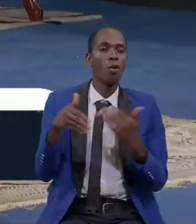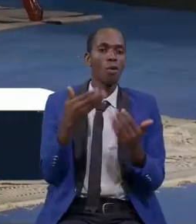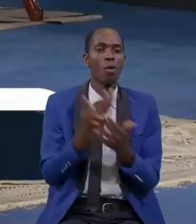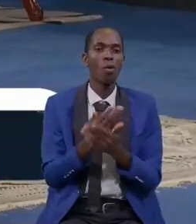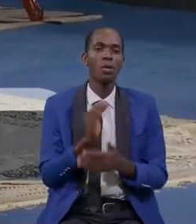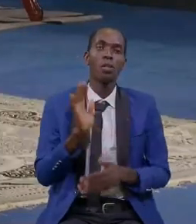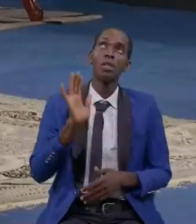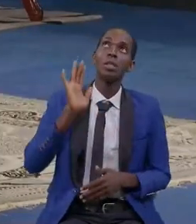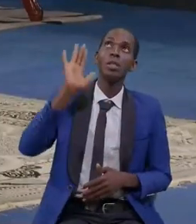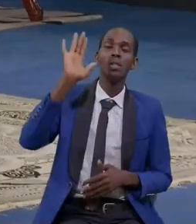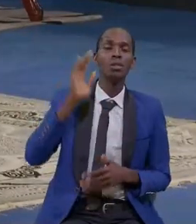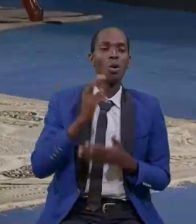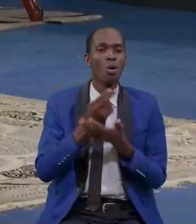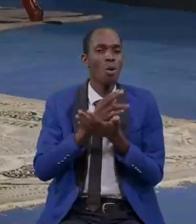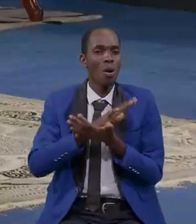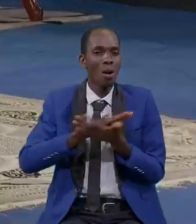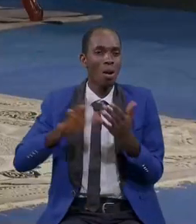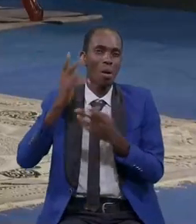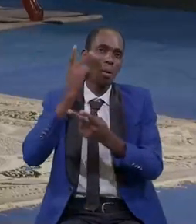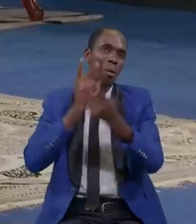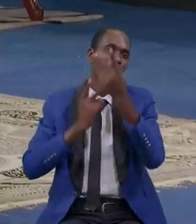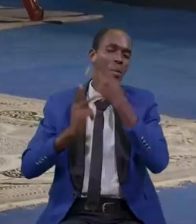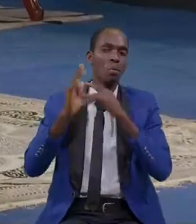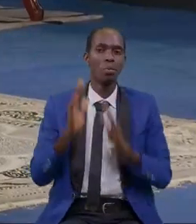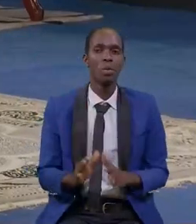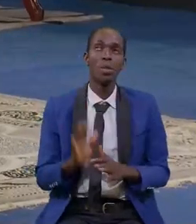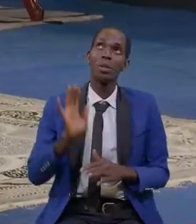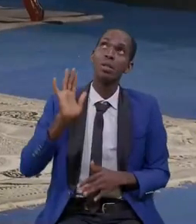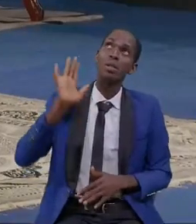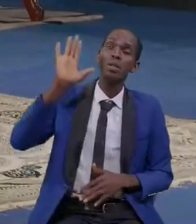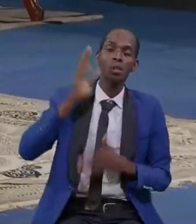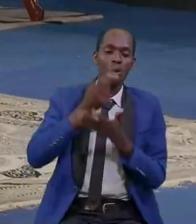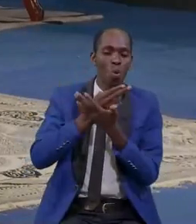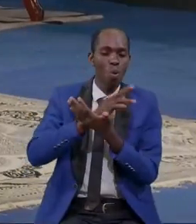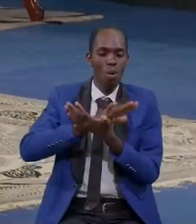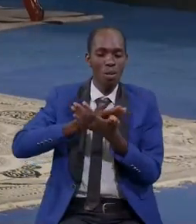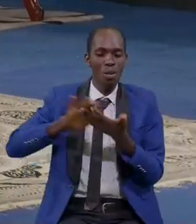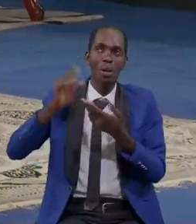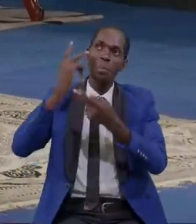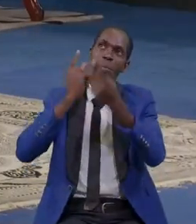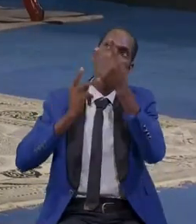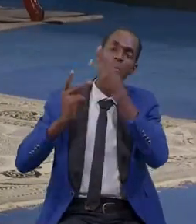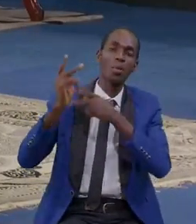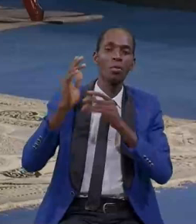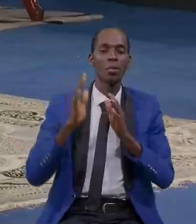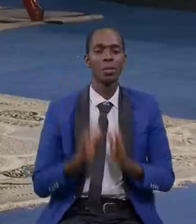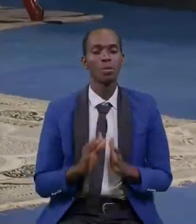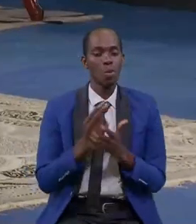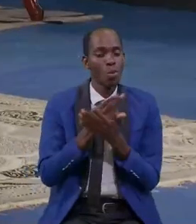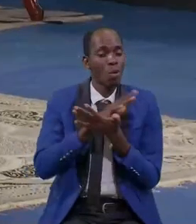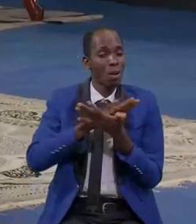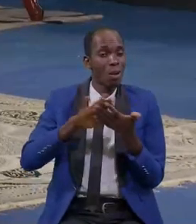saints prophètes. De ses saints prophètes. de ces saints prophètes,